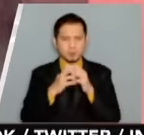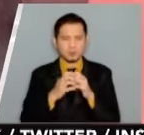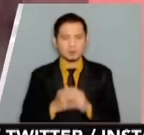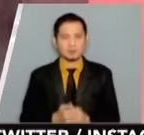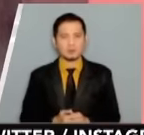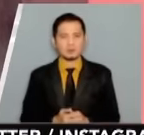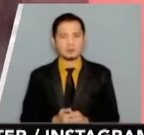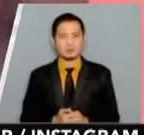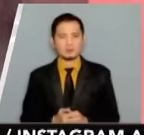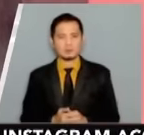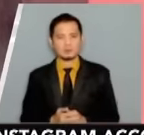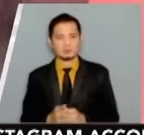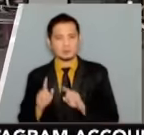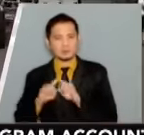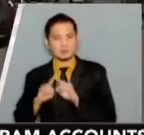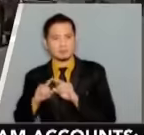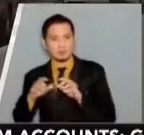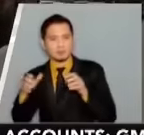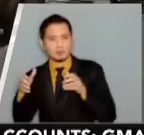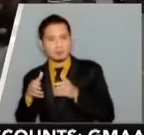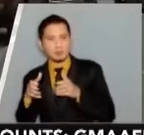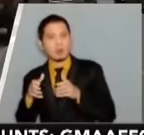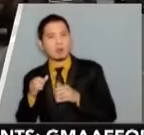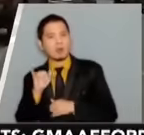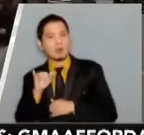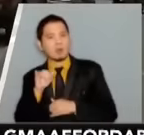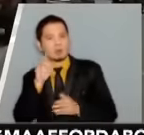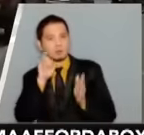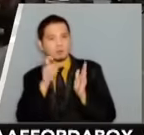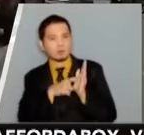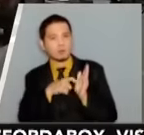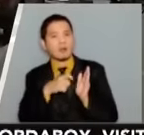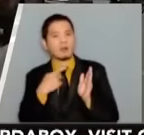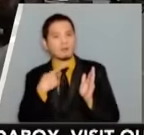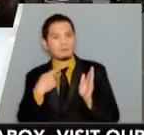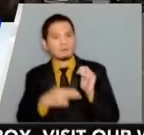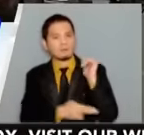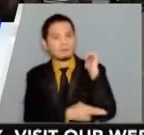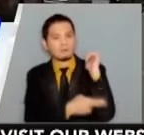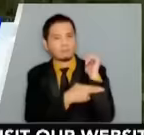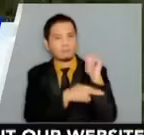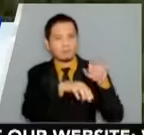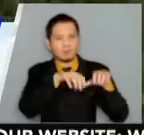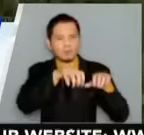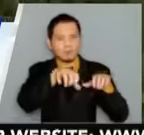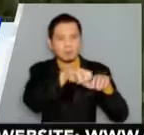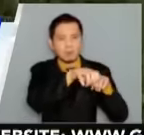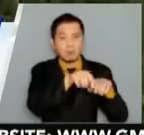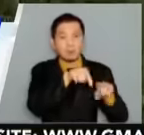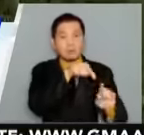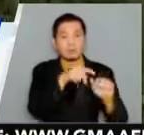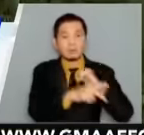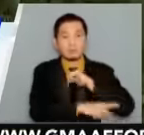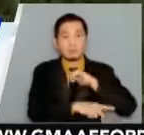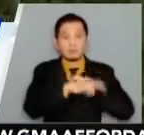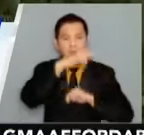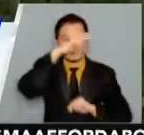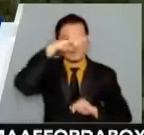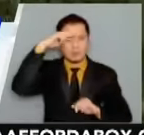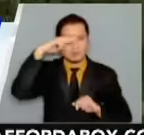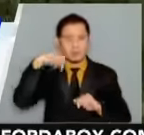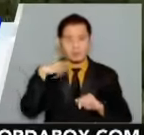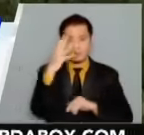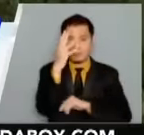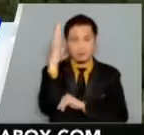sa Rizal. Nakatayo kasi ang mga resort sa loob ng Upper Marikina River Basin na isang protected landscape. Nabigyan pa raw ang mga ito